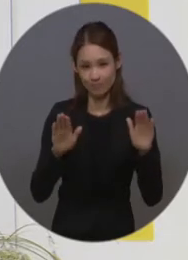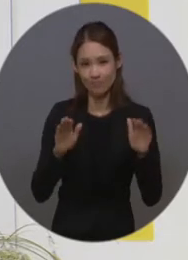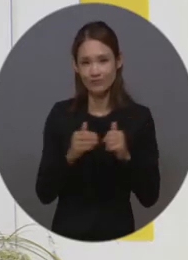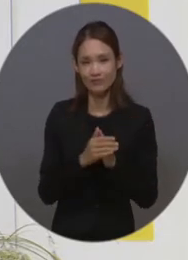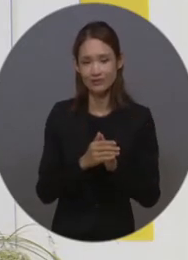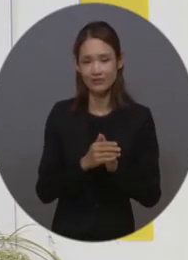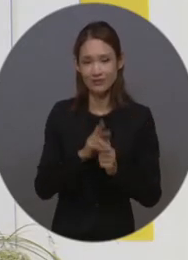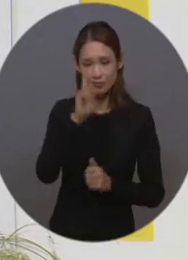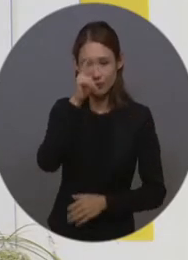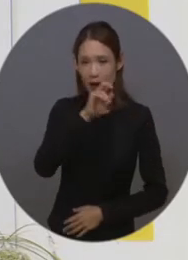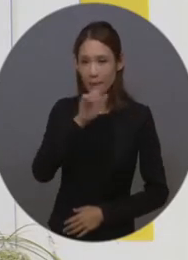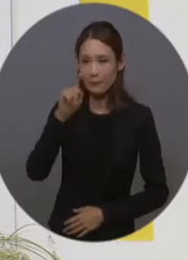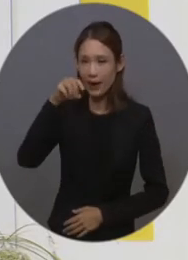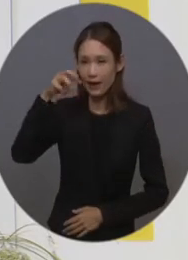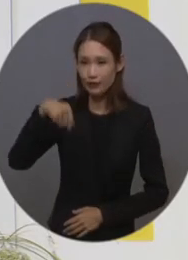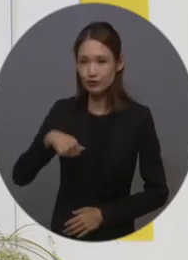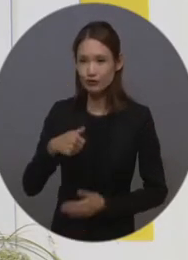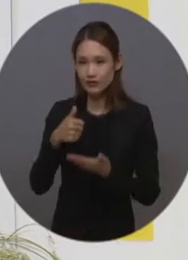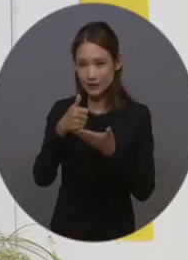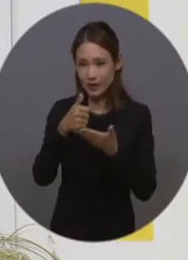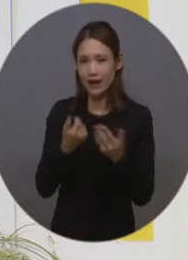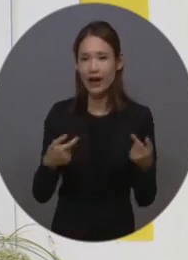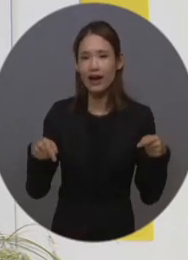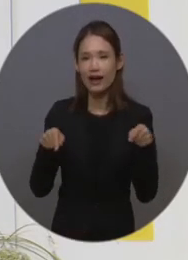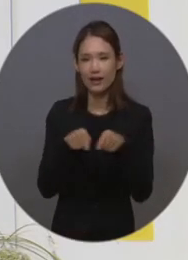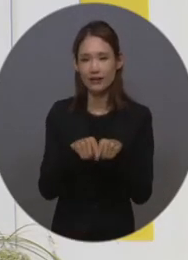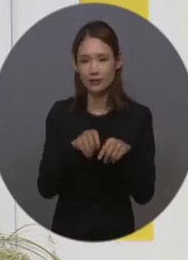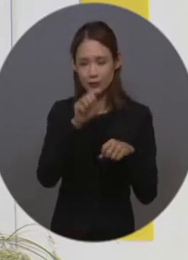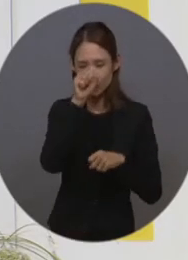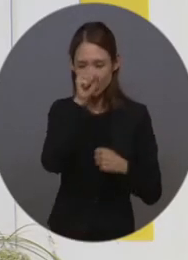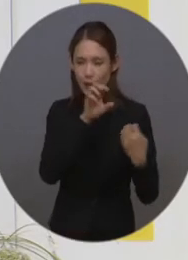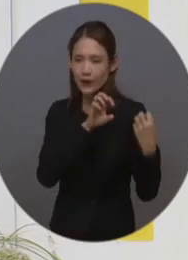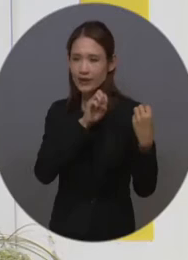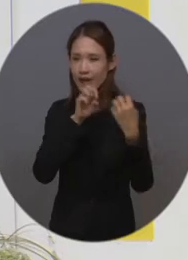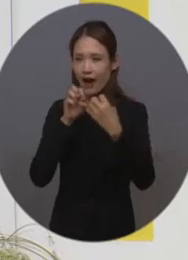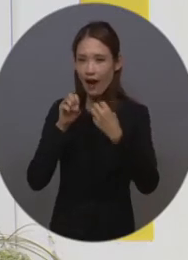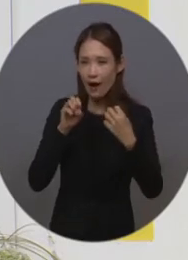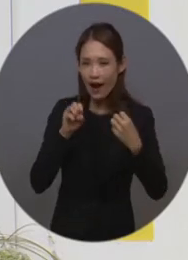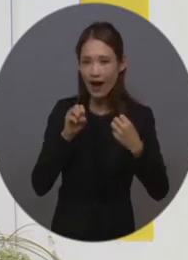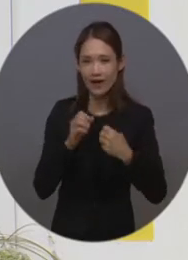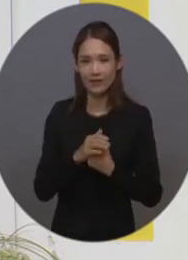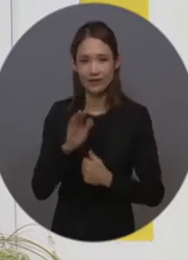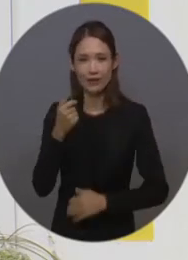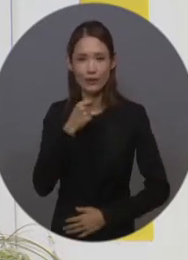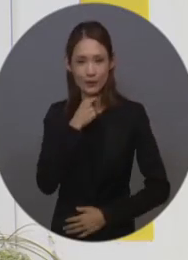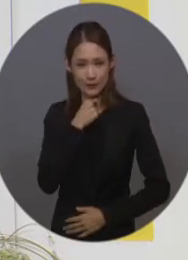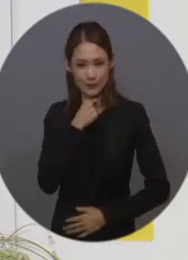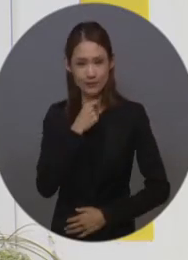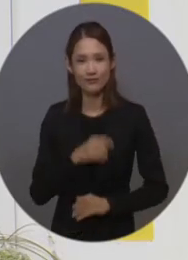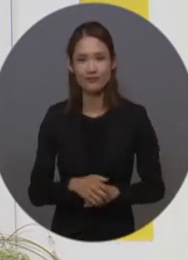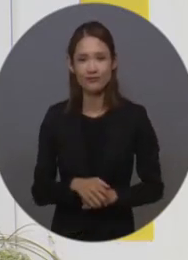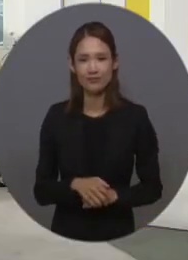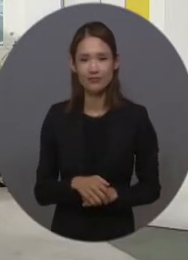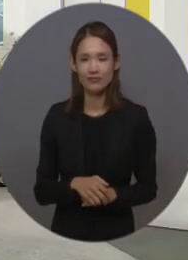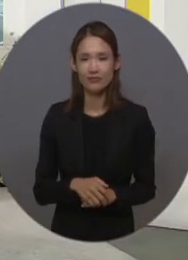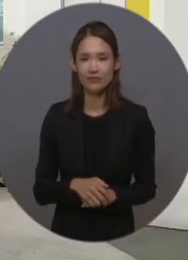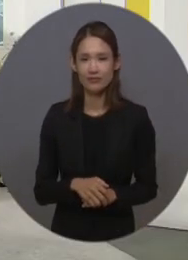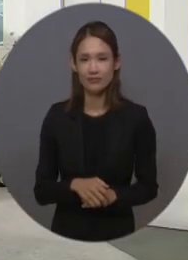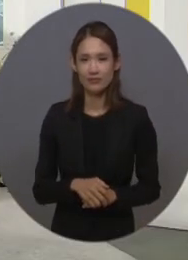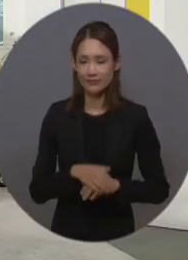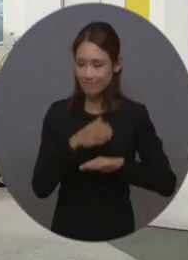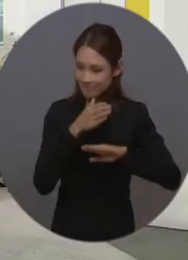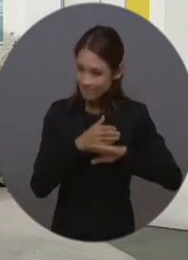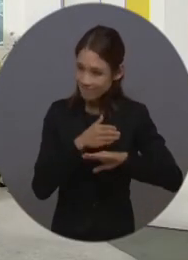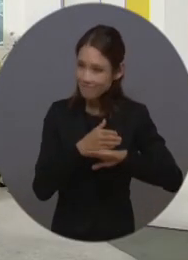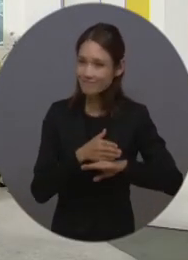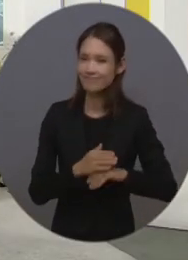우리 박마루 대표님과 좋은 대화가 되기를 기대합니다. 아유,